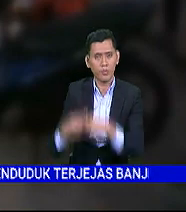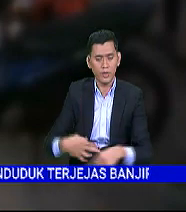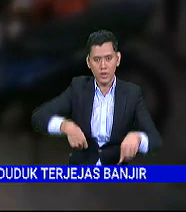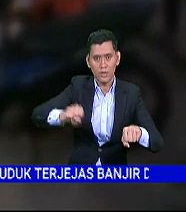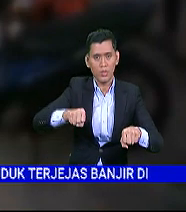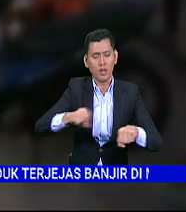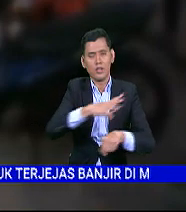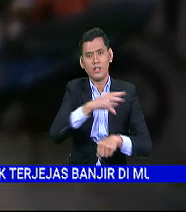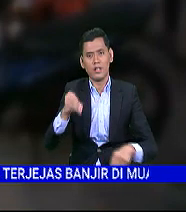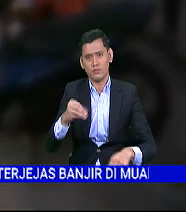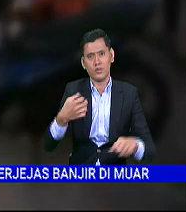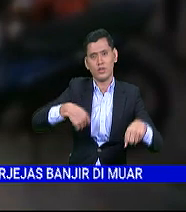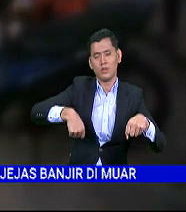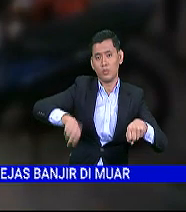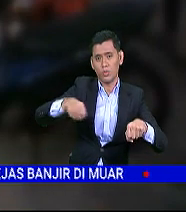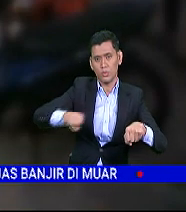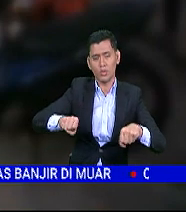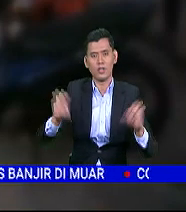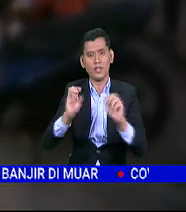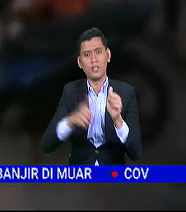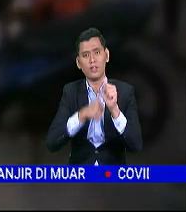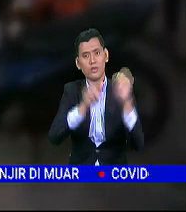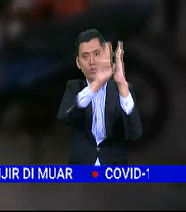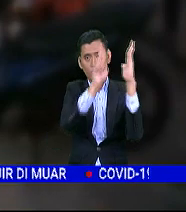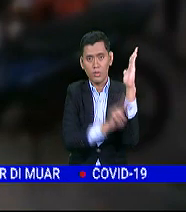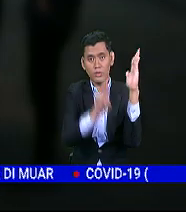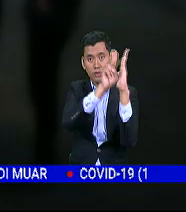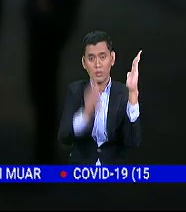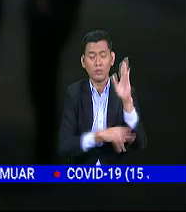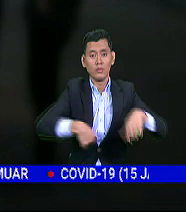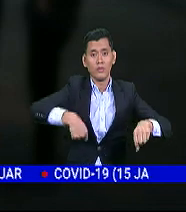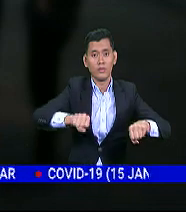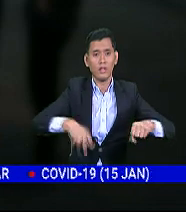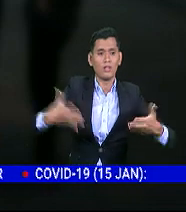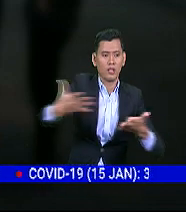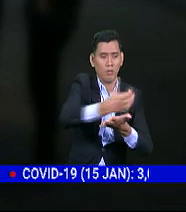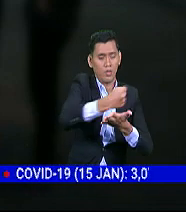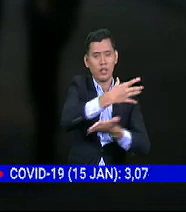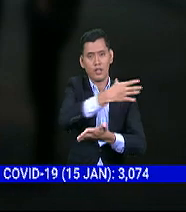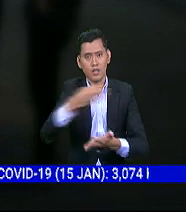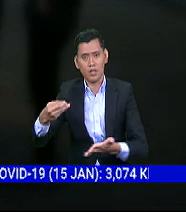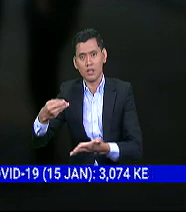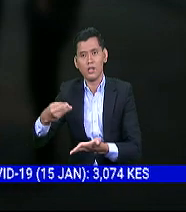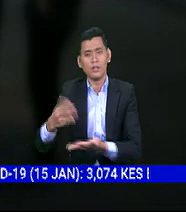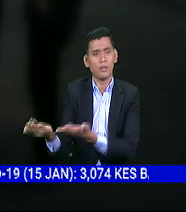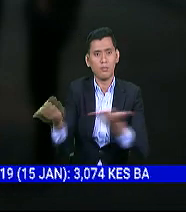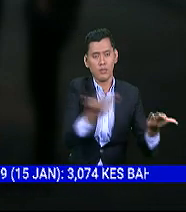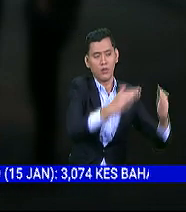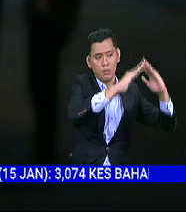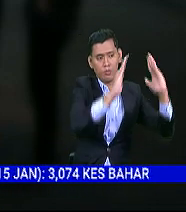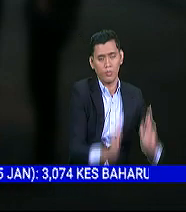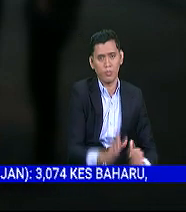tidak sempurna dan nombor pendaftaran tidak ikut peraturan. Sebuah motosikal turut disita dan dibawa ke Balai Trafik IPD